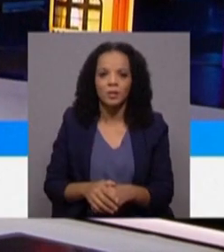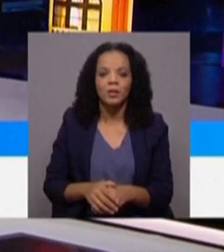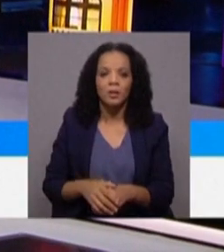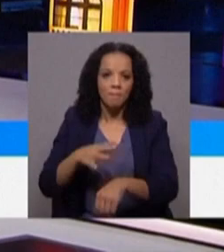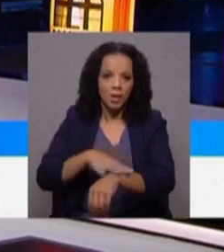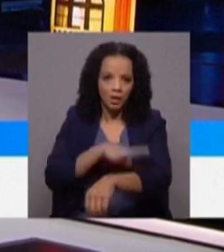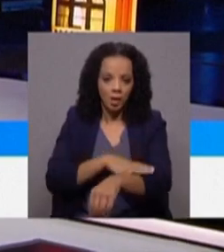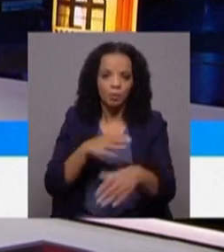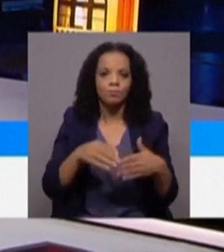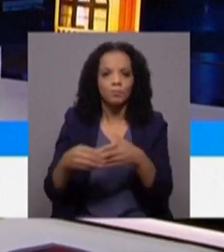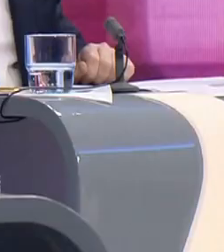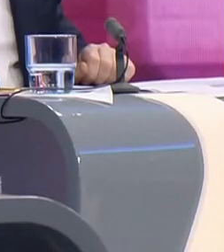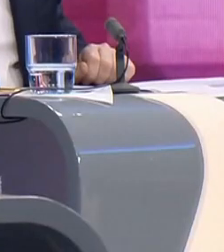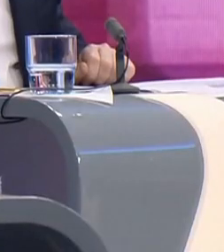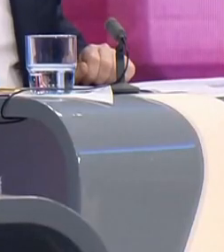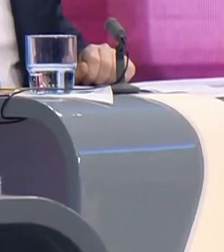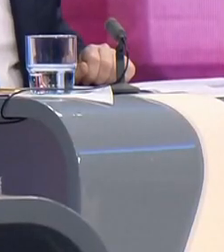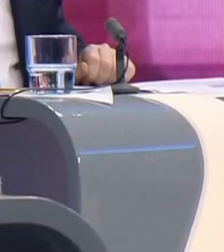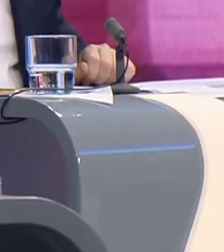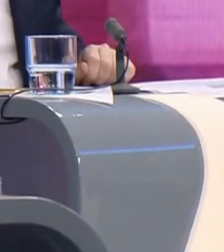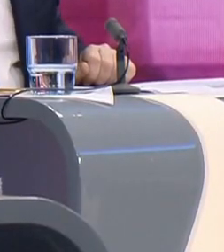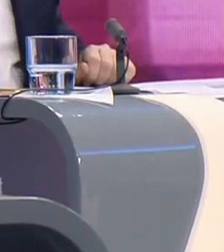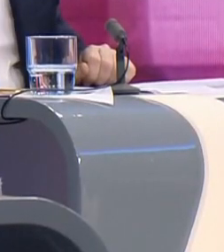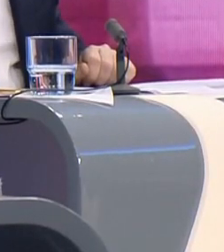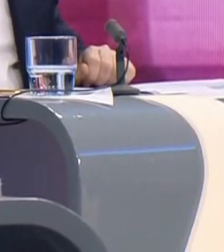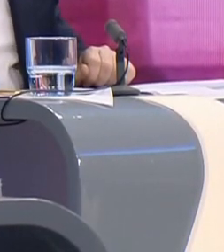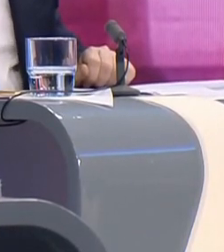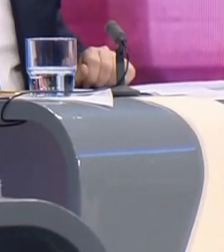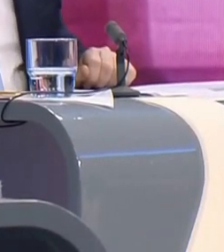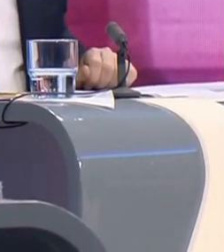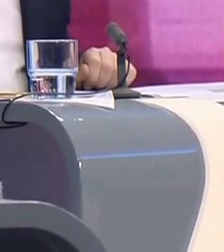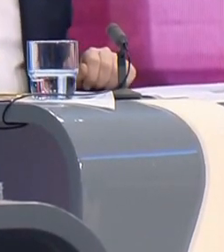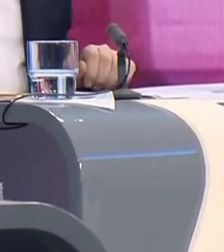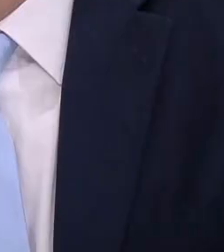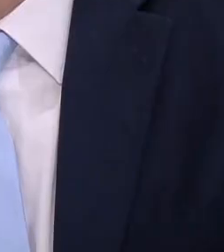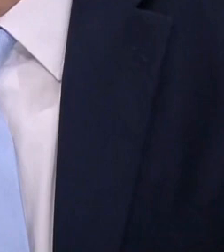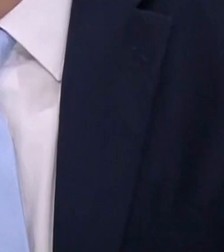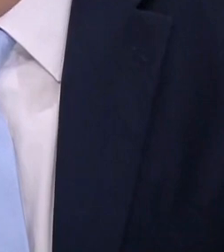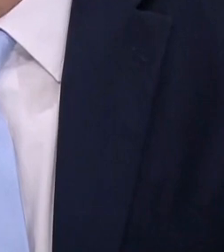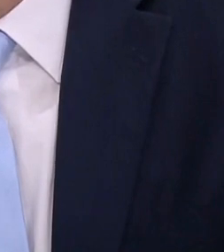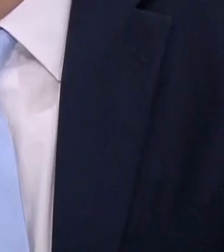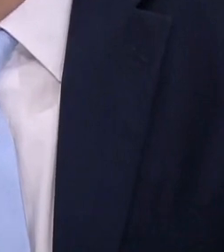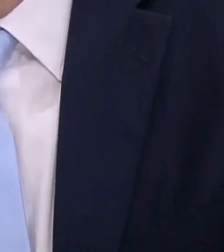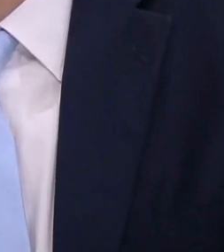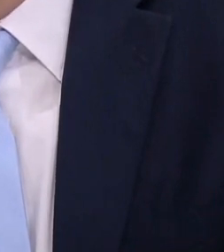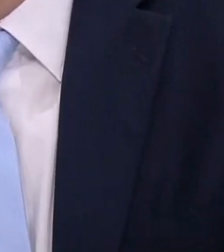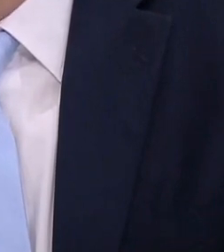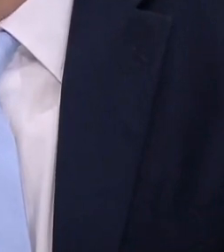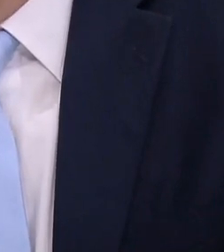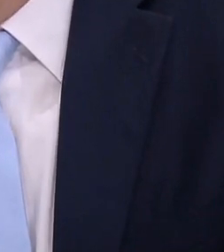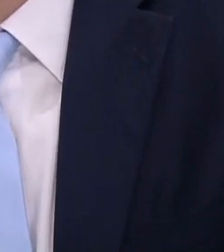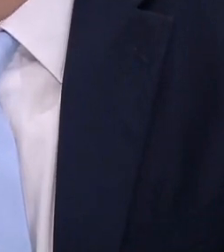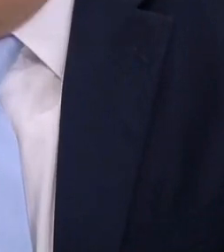einem Fernsehduell einen Schlagabtausch geliefert. Costa könnte jüngsten Umfragen zufolge knapp auf eine absolute Mehrheit